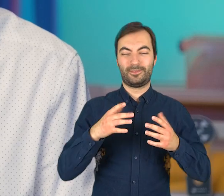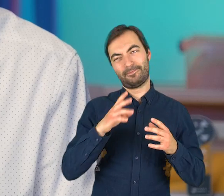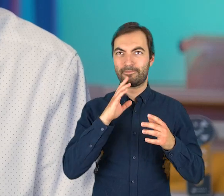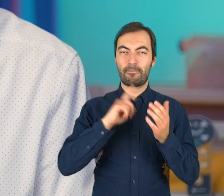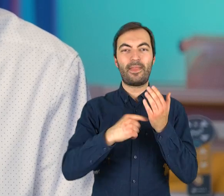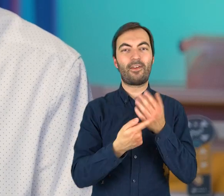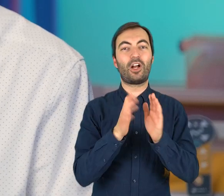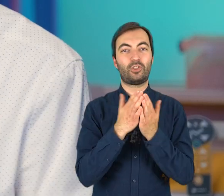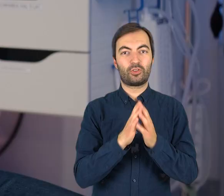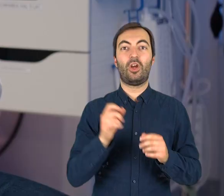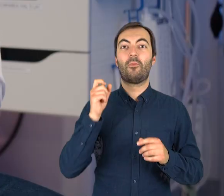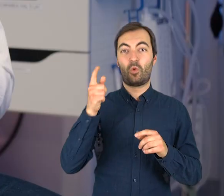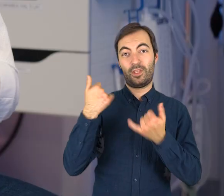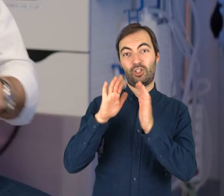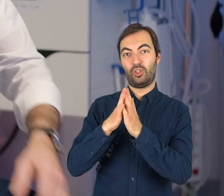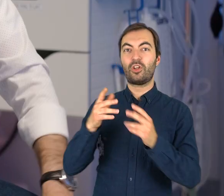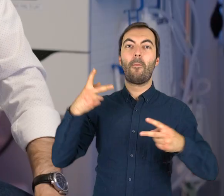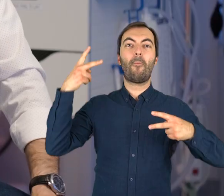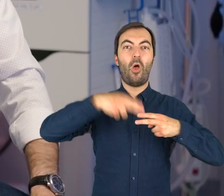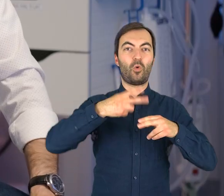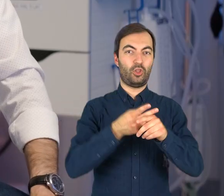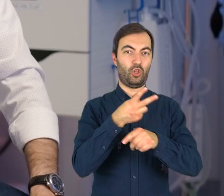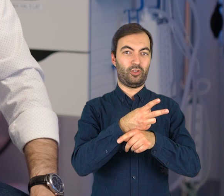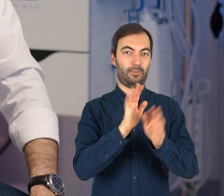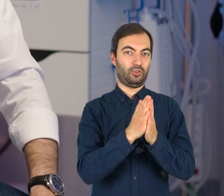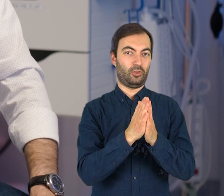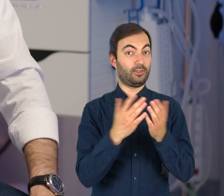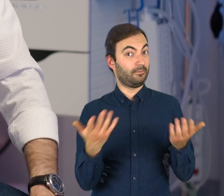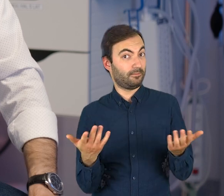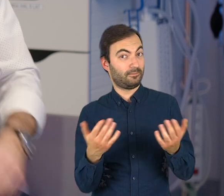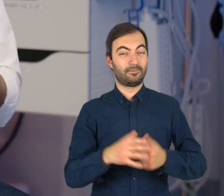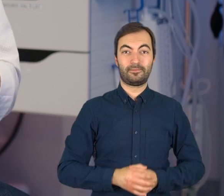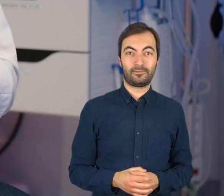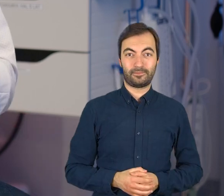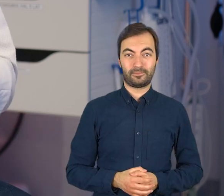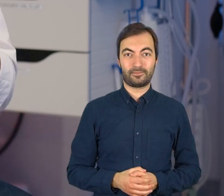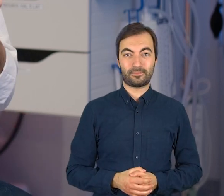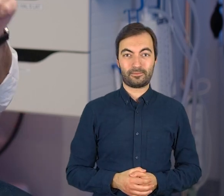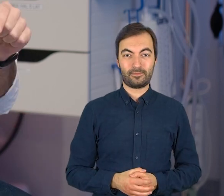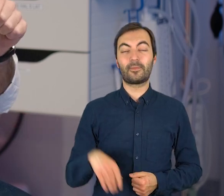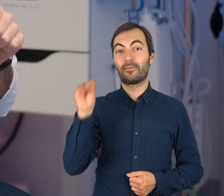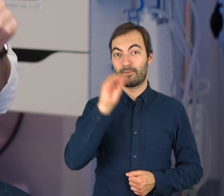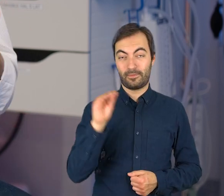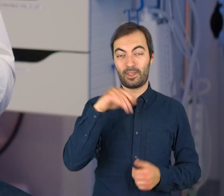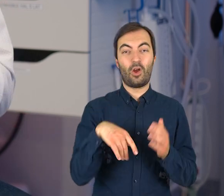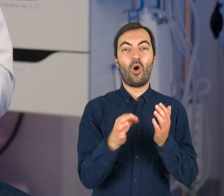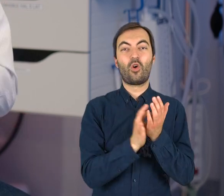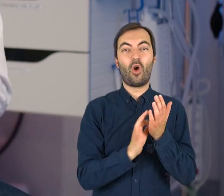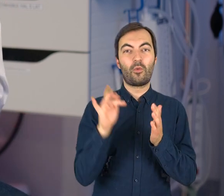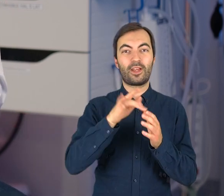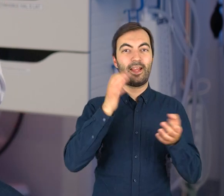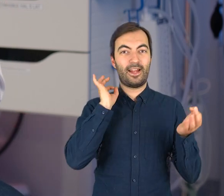innych książek. Co więcej, w naszych komórkach informacja nie jest zapisana tylko w DNA czy